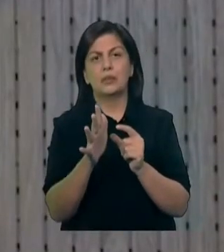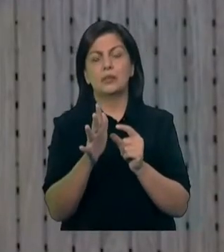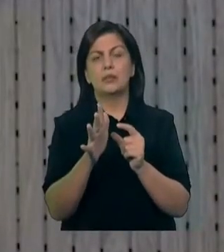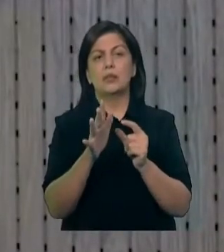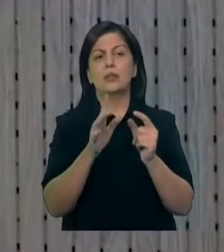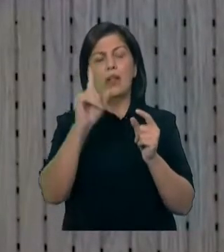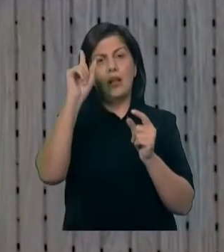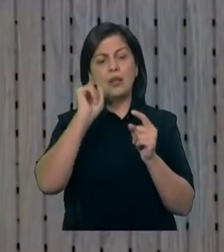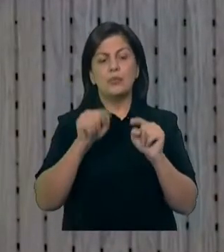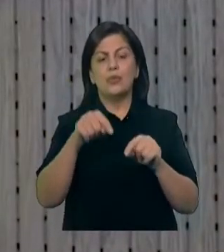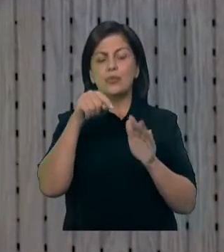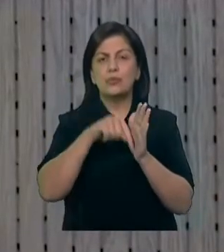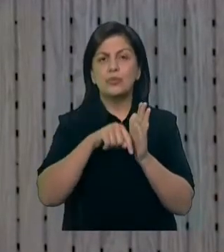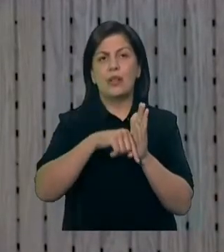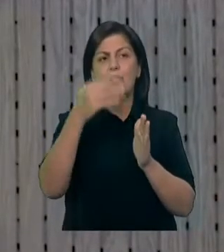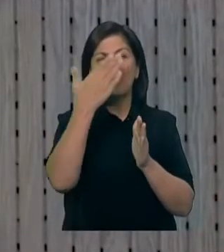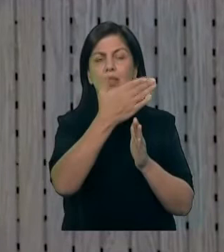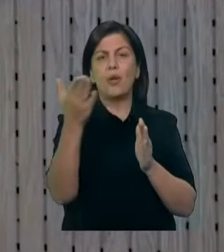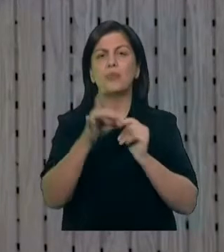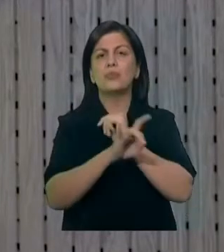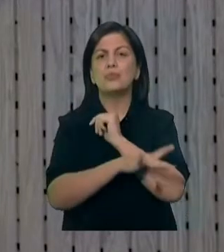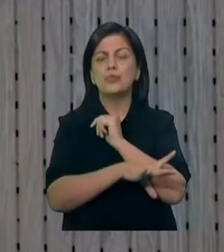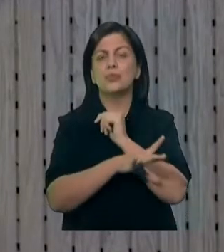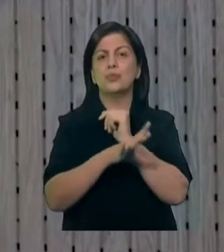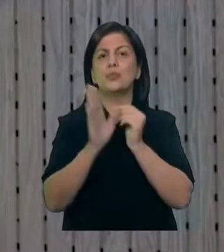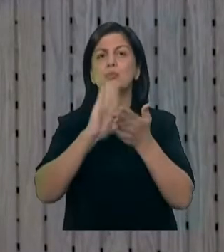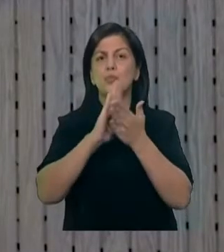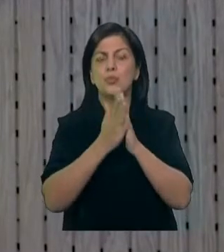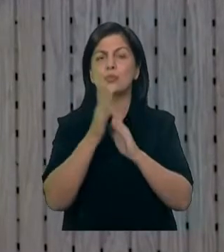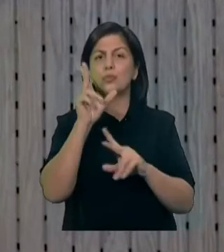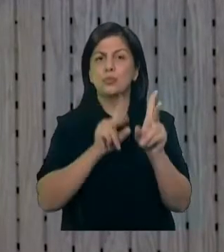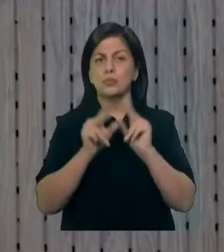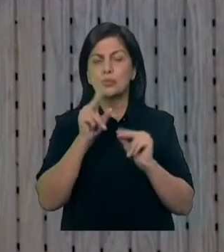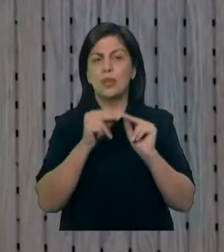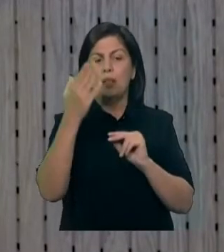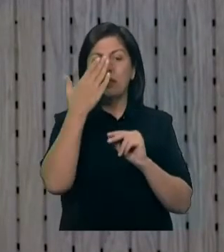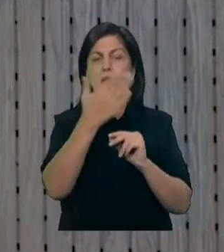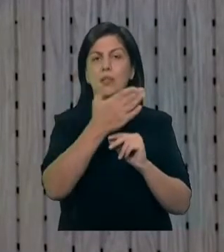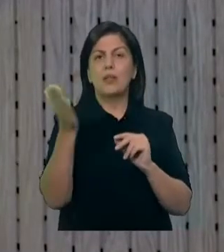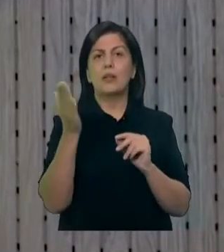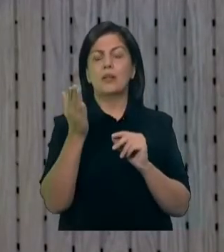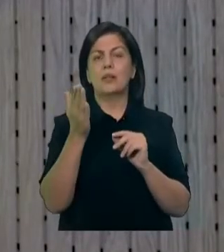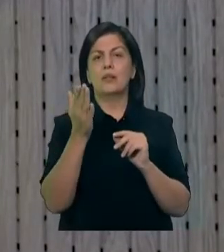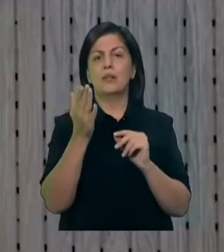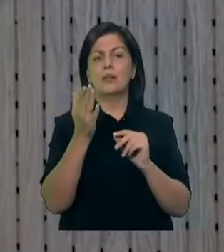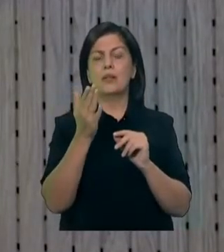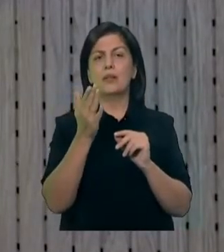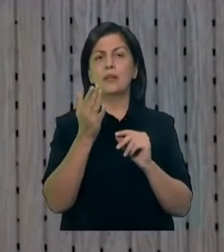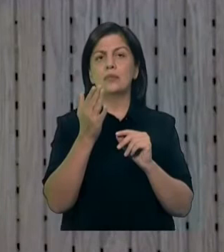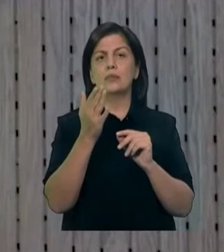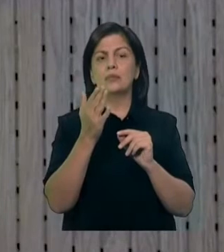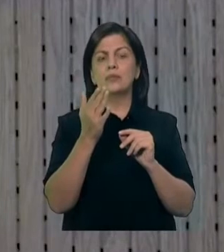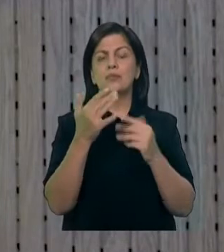nəzərə alınmaqla və əhalinin az təminatlı təbəqəsinin sosial müdafiəsini məqsədi ilə əhali üzrə differensiallaşdırılmış tarifin